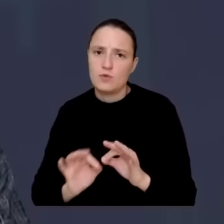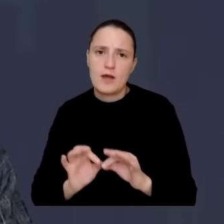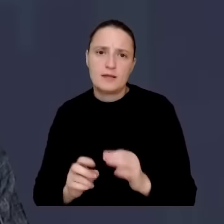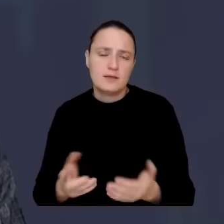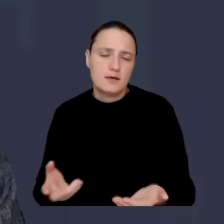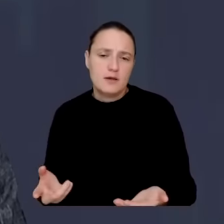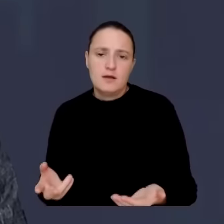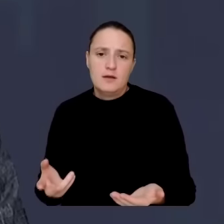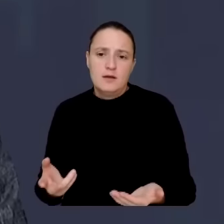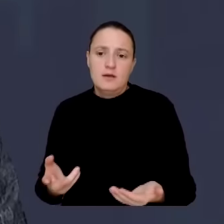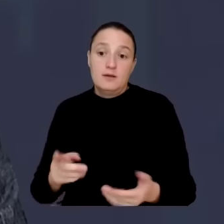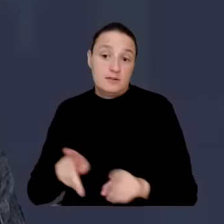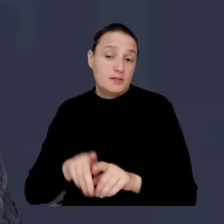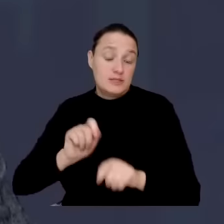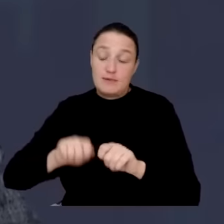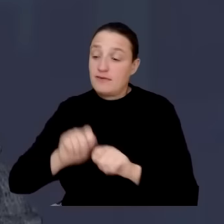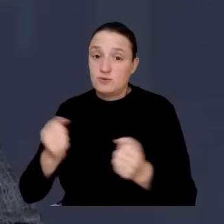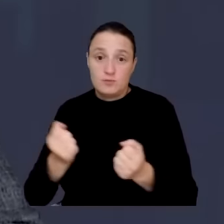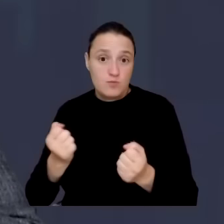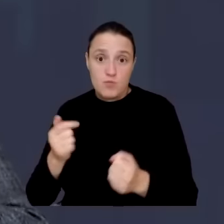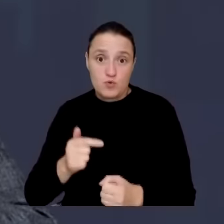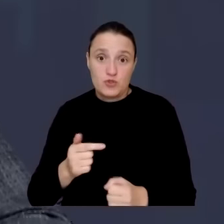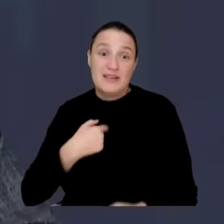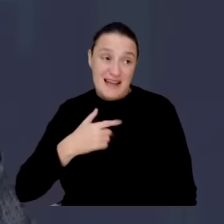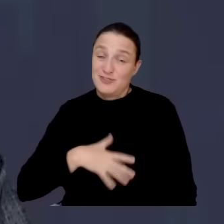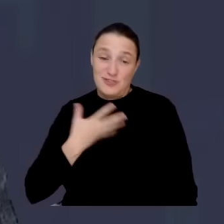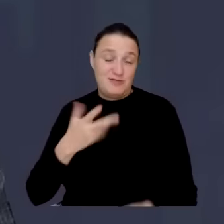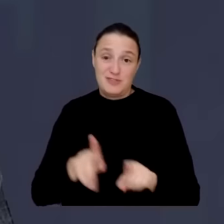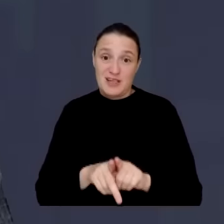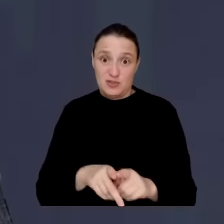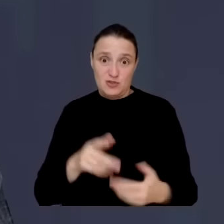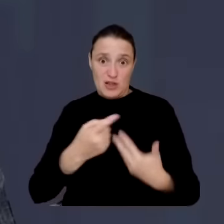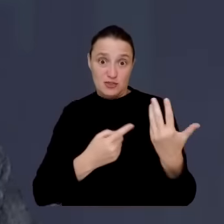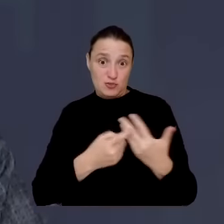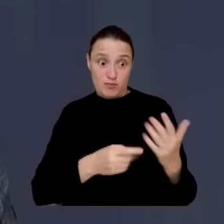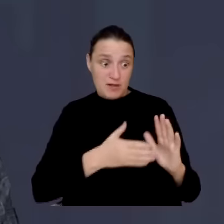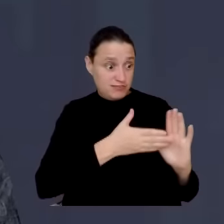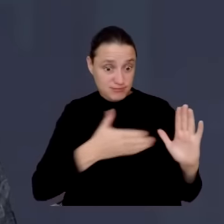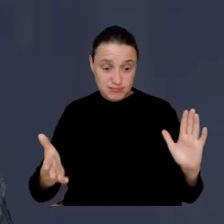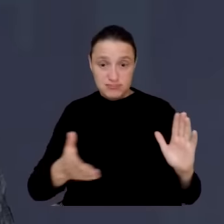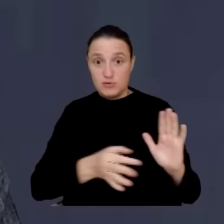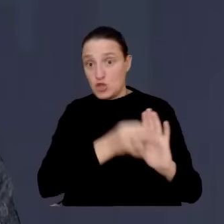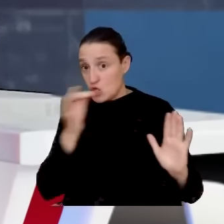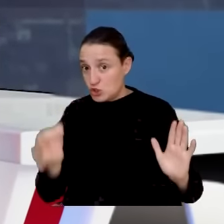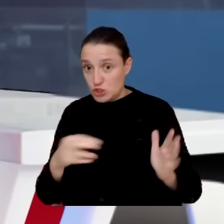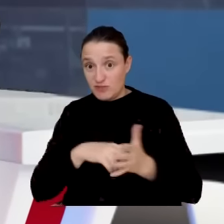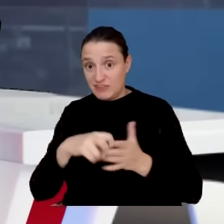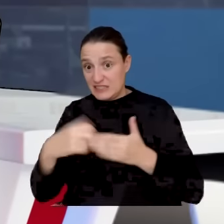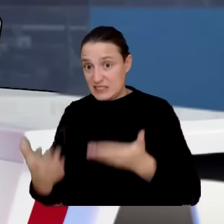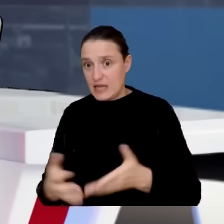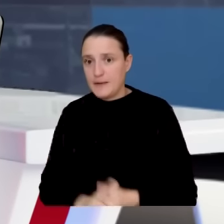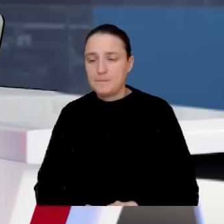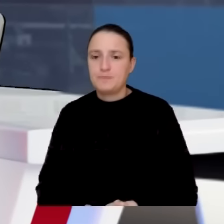dużo bardziej sprawdzone i szczerze mówiąc też mnie dziwią te liczby że nadal takie wizy są wydawane nie to zaczy w ogóle te